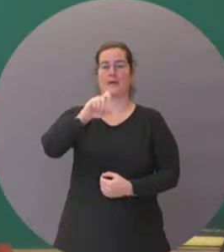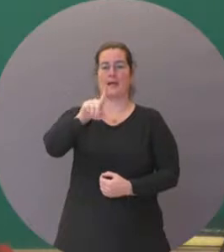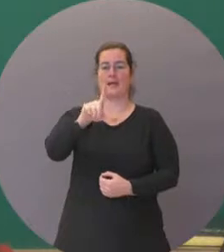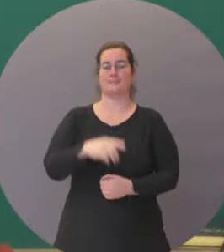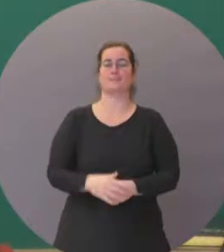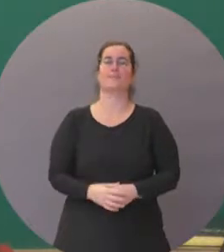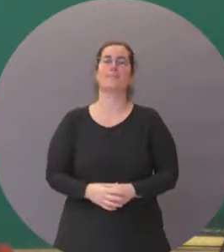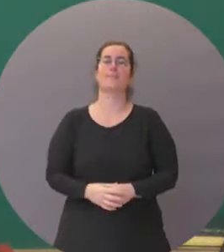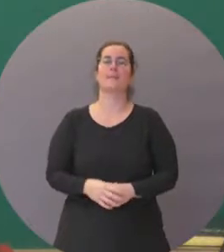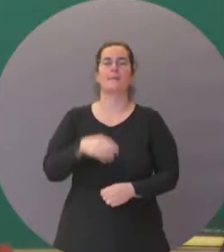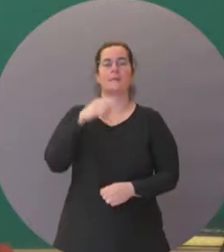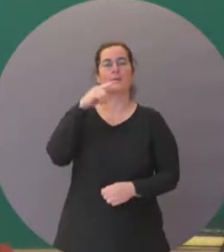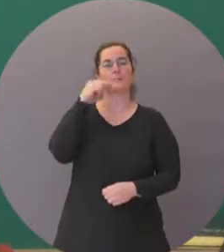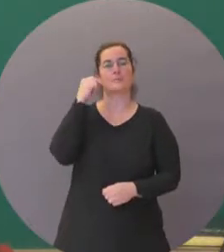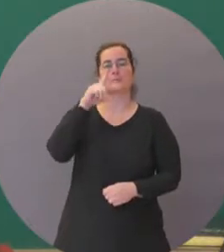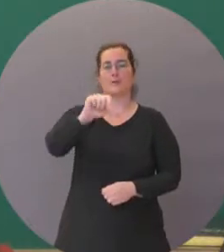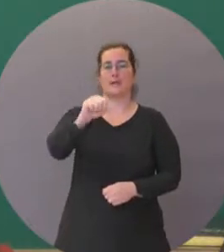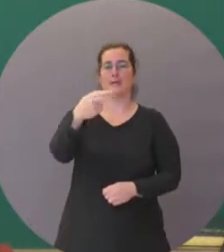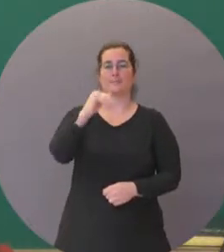David